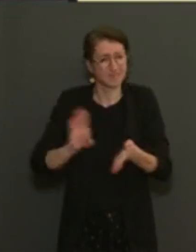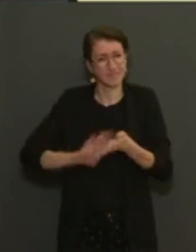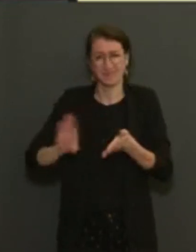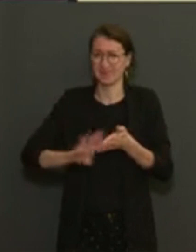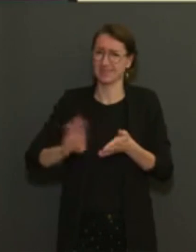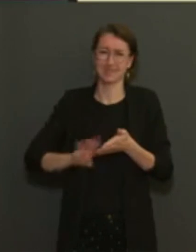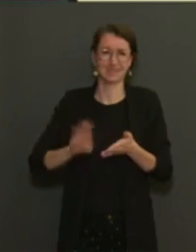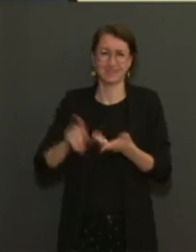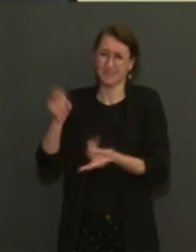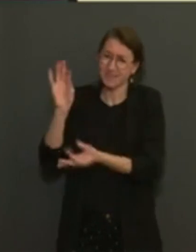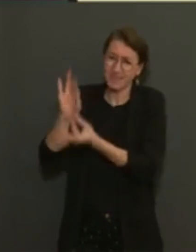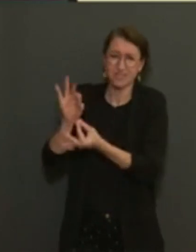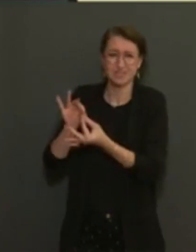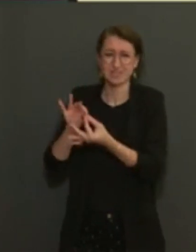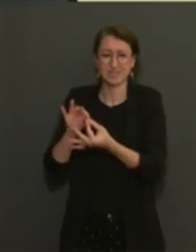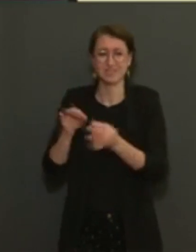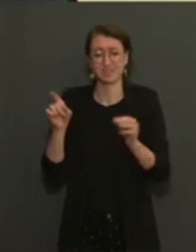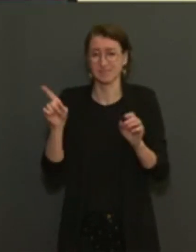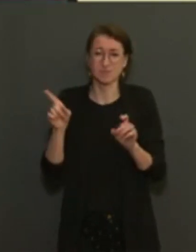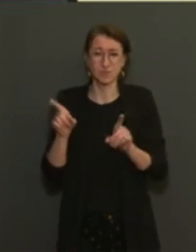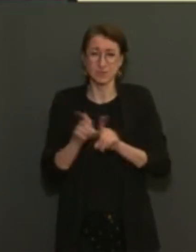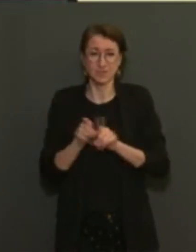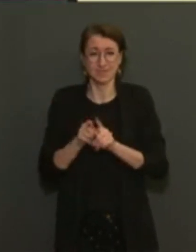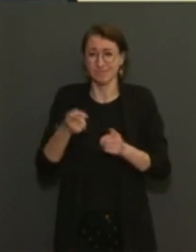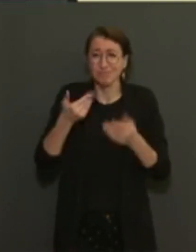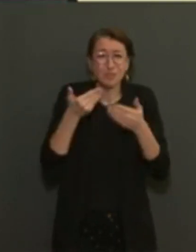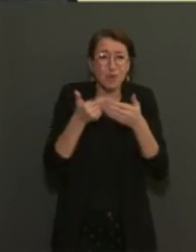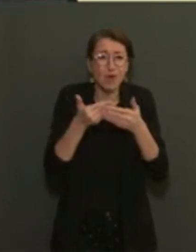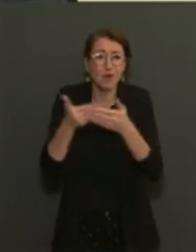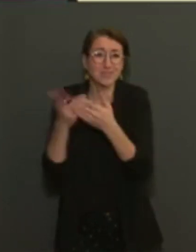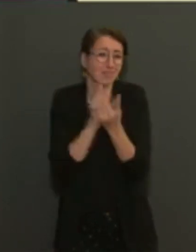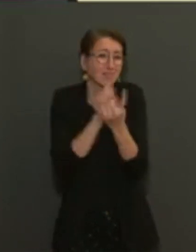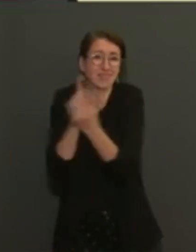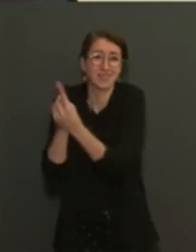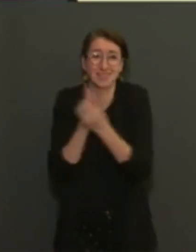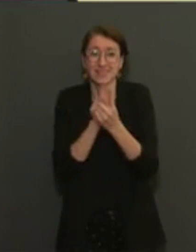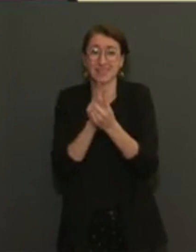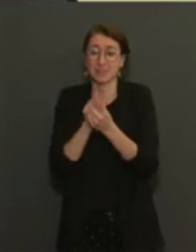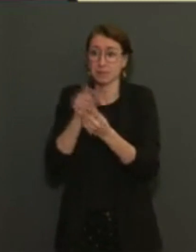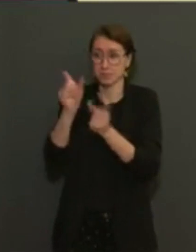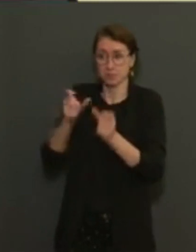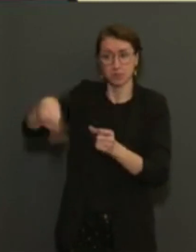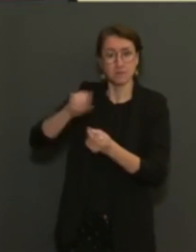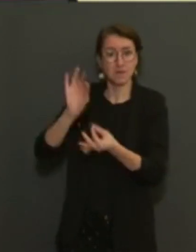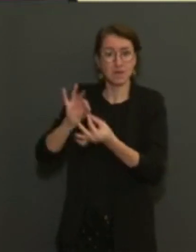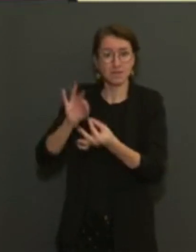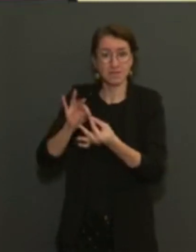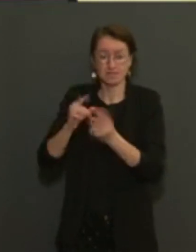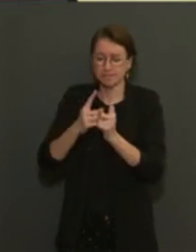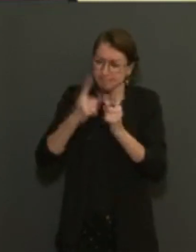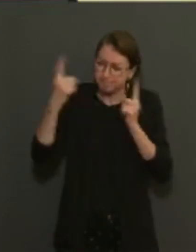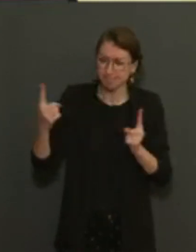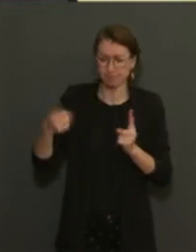de contacts étroits, prenez un maximum de précautions avec ces personnes qui sont les plus vulnérables. Alors, qui